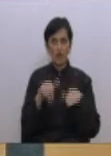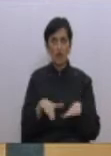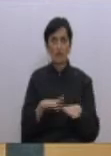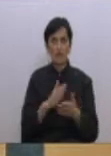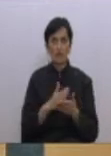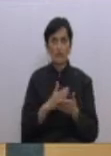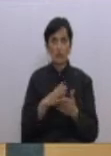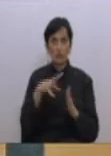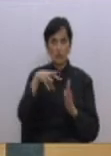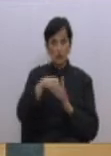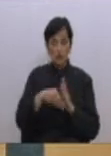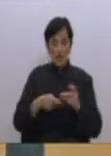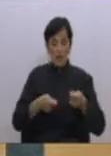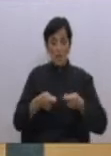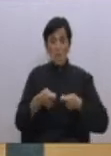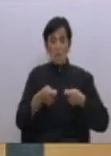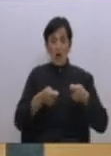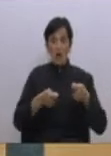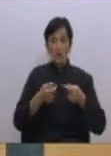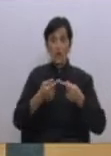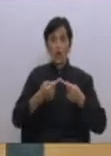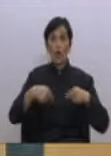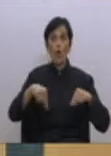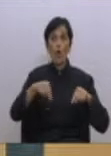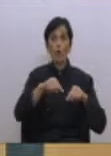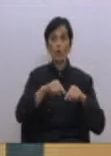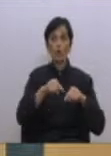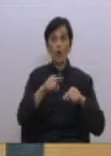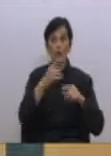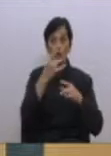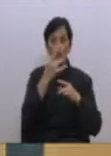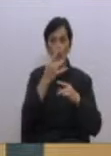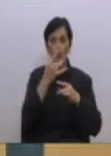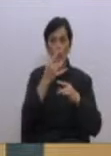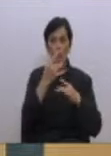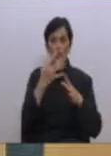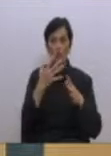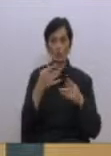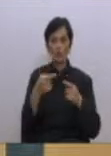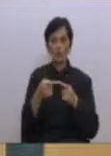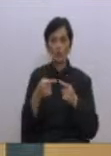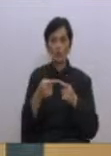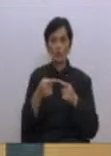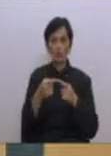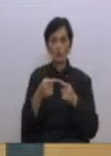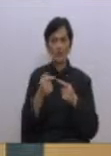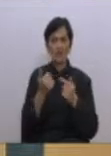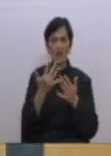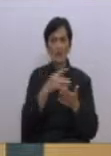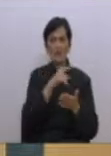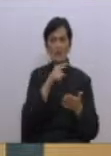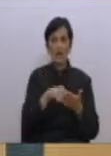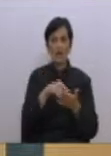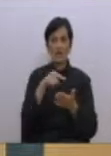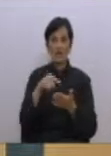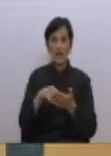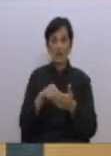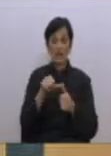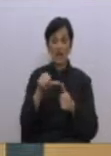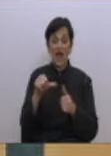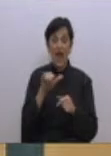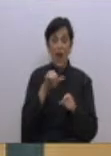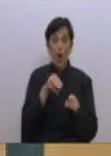ძალიან სწორი გადაწყვეტილება არის. შიდა მართველობა და ორგანიზაციული კულტურის კუთხით შევეხები რამდენიმე საკითხს, გარდა აუტორული